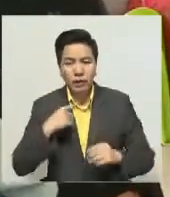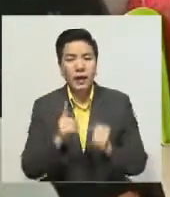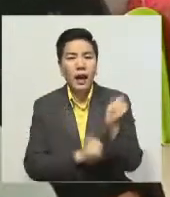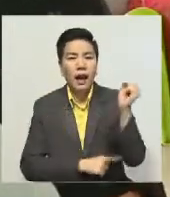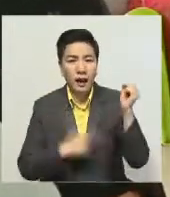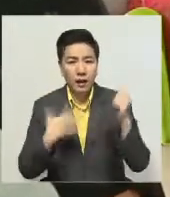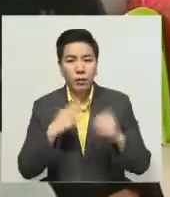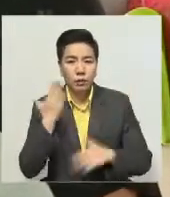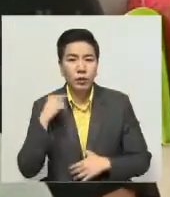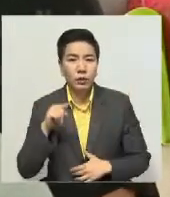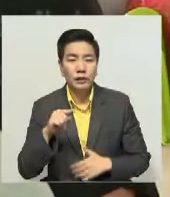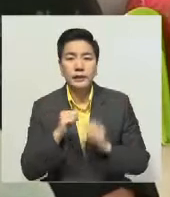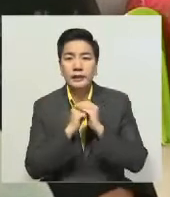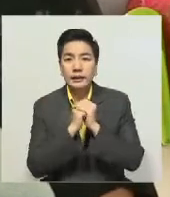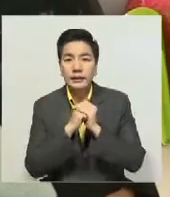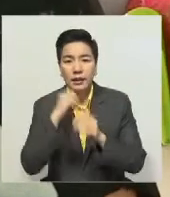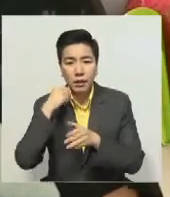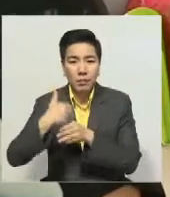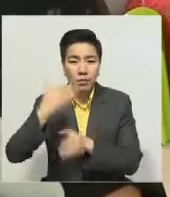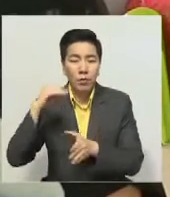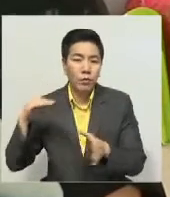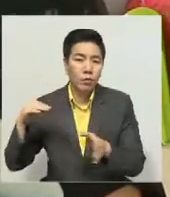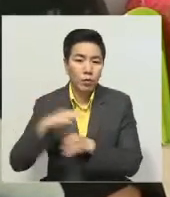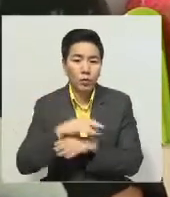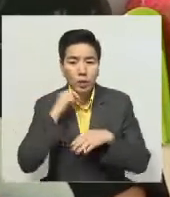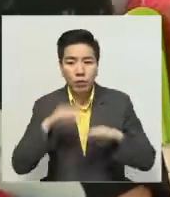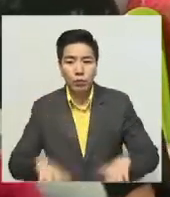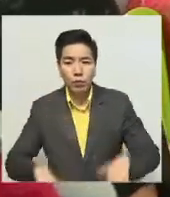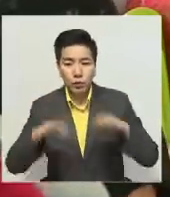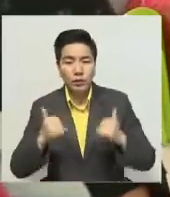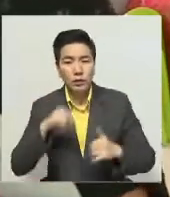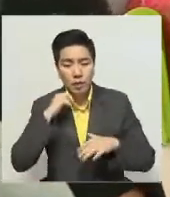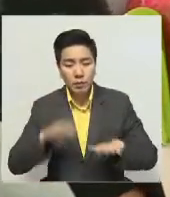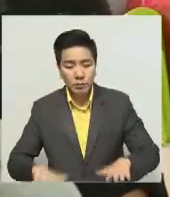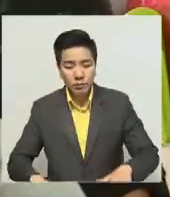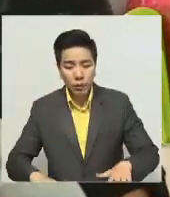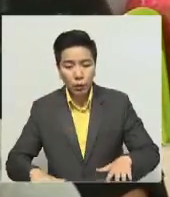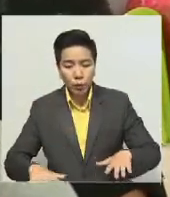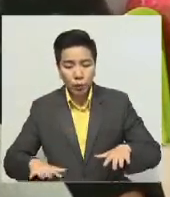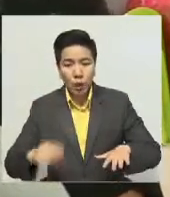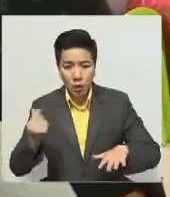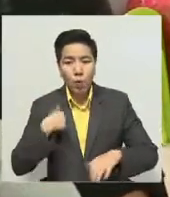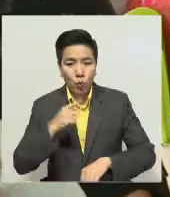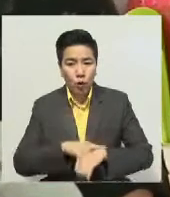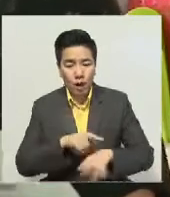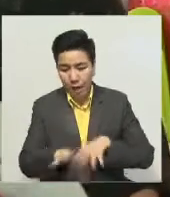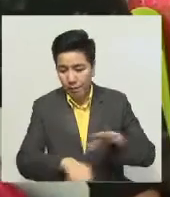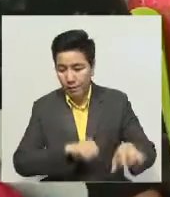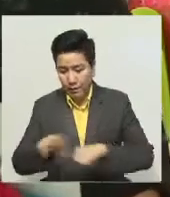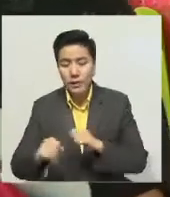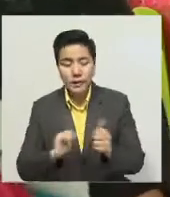แล้วค่ะที่ตอนนั้นเนี่ยจีนเขาปล่อยน้ำมาเนาะก็เลยท่วมแต่มันก็ขึ้นช้าๆแบบนี้แหละก็ยังมีเวลาได้เก็บของ